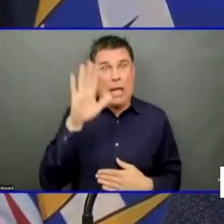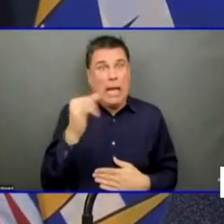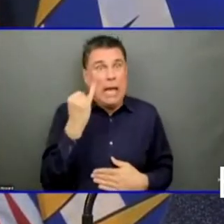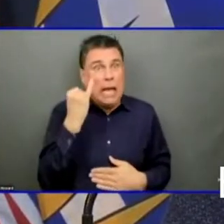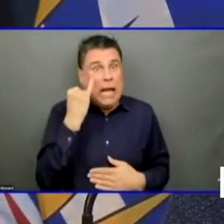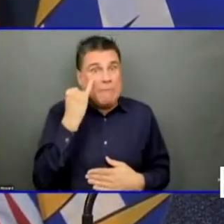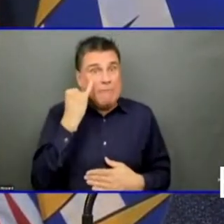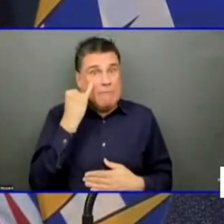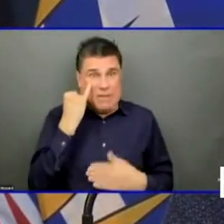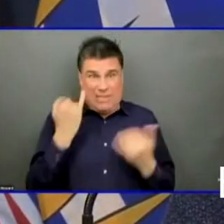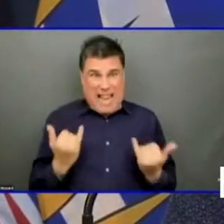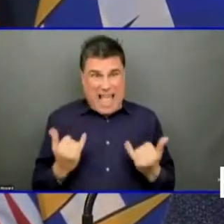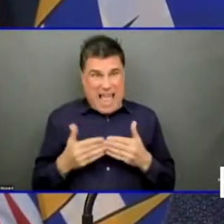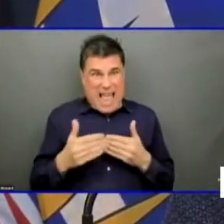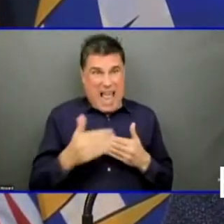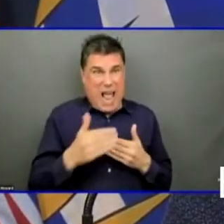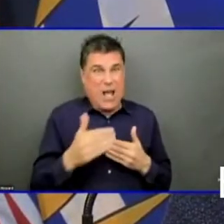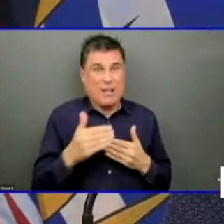惕。